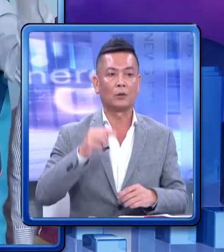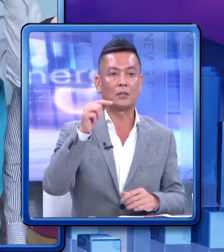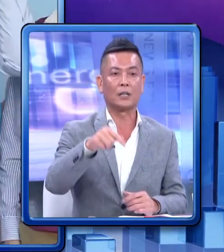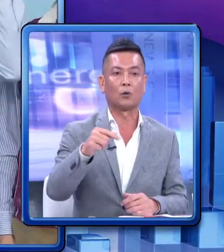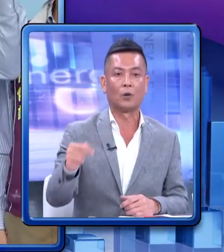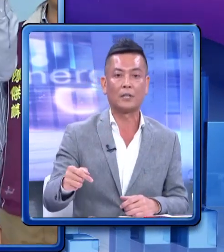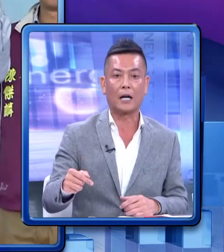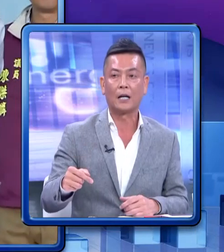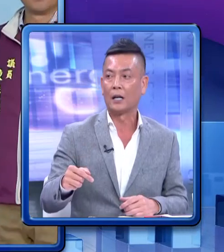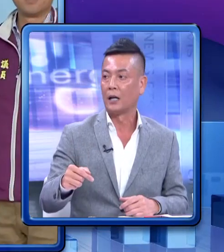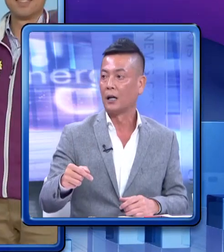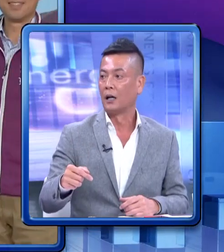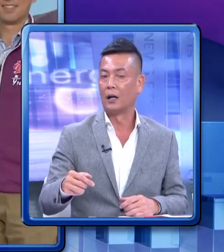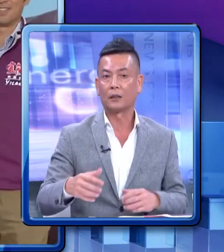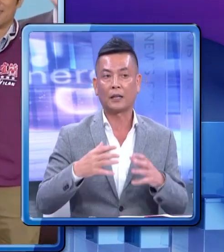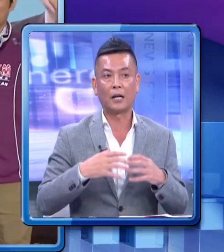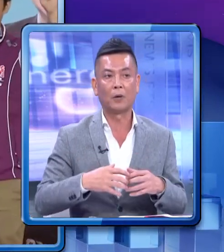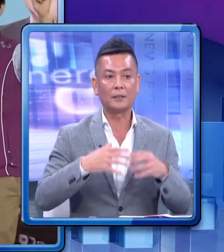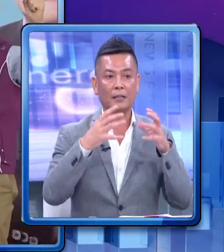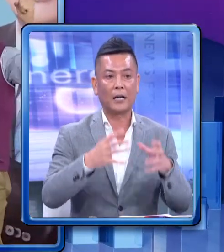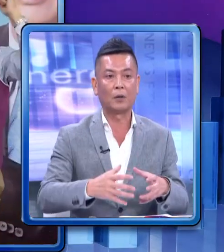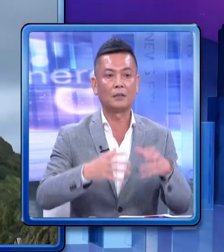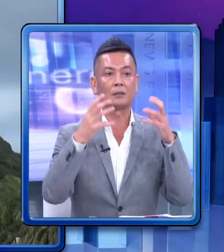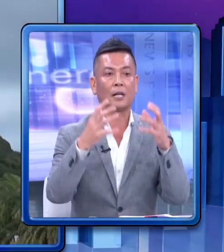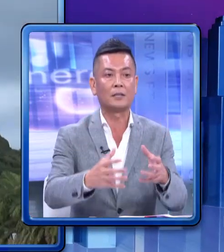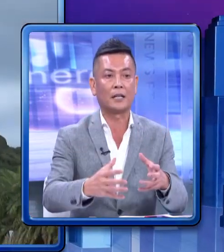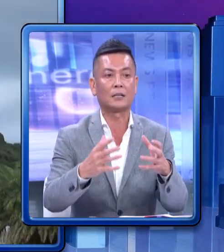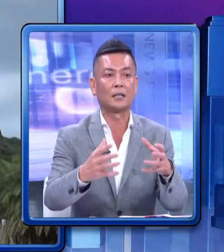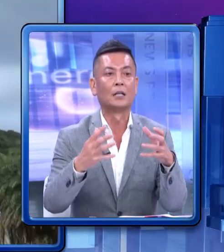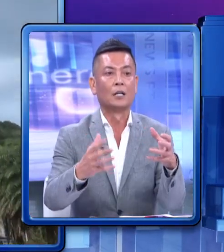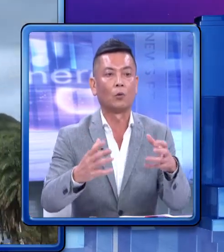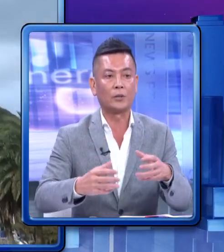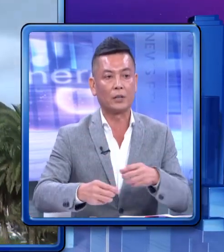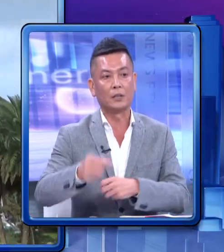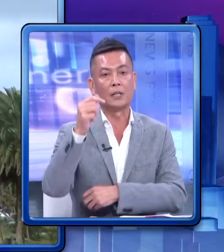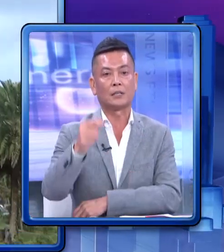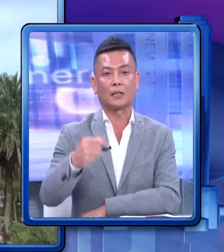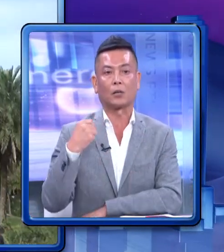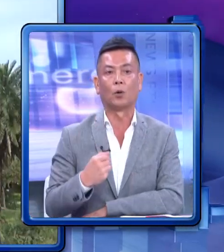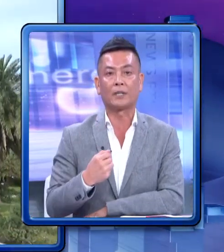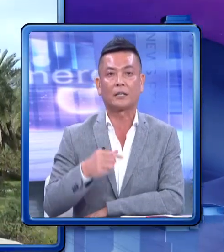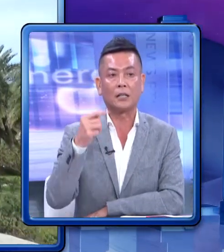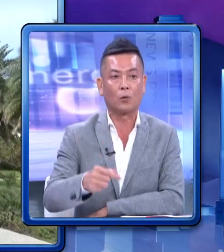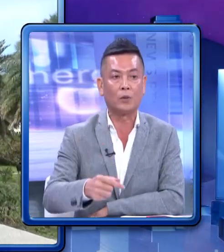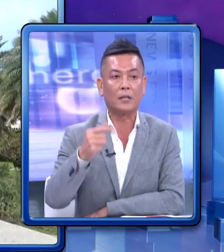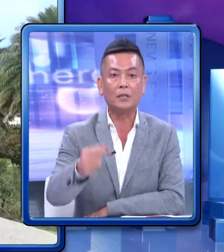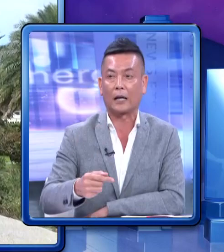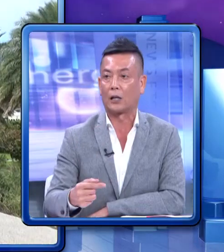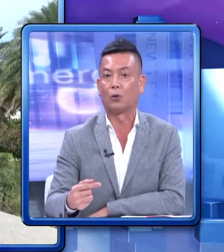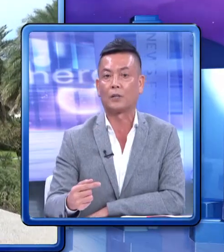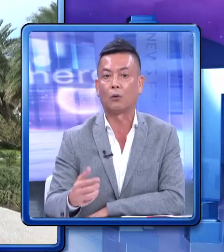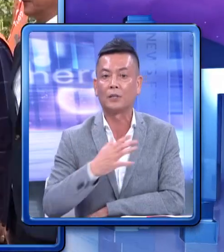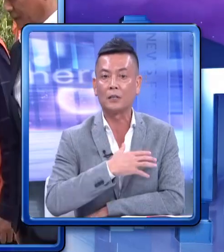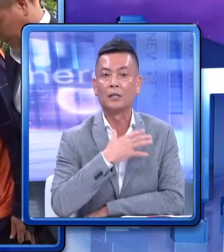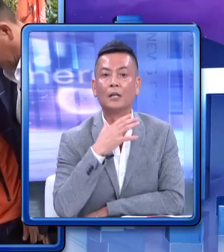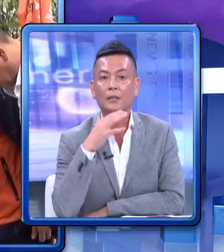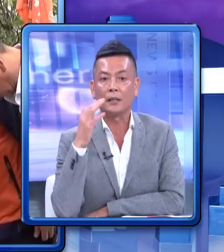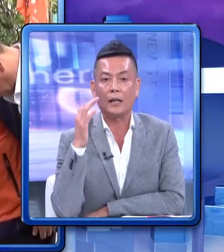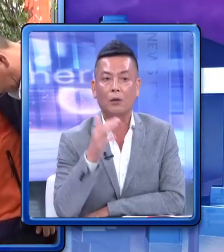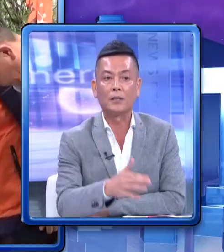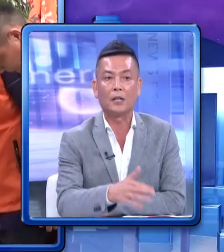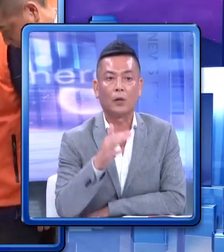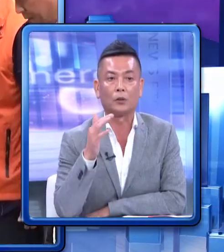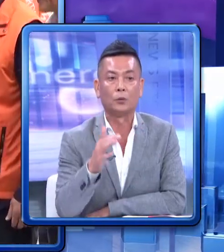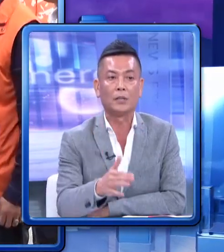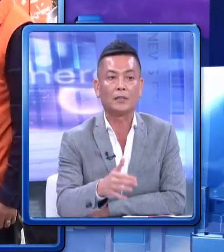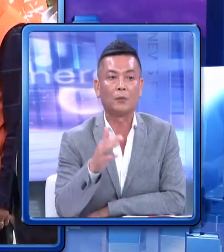题，你也说这个国家，台湾在台湾参加这个国庆日，你也这个国家，这个国家是哪个国家？我相信在